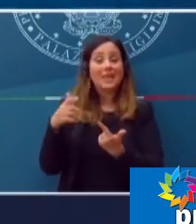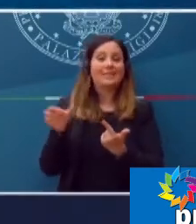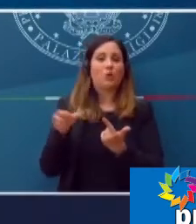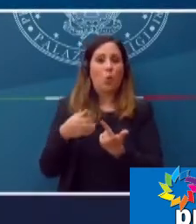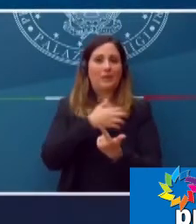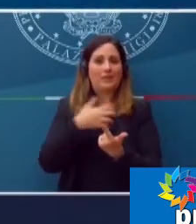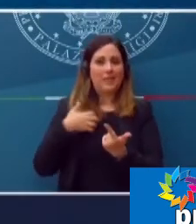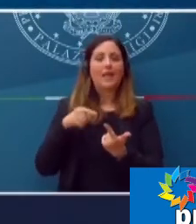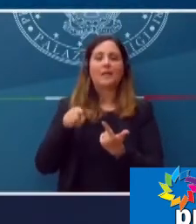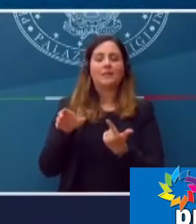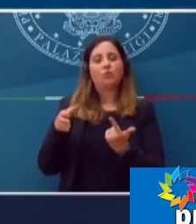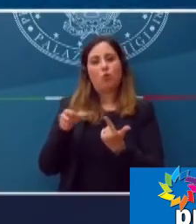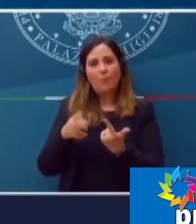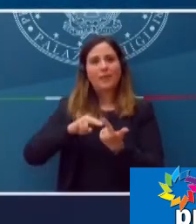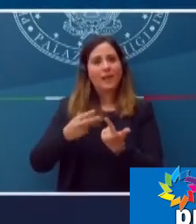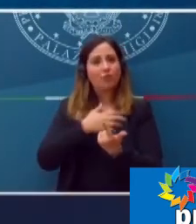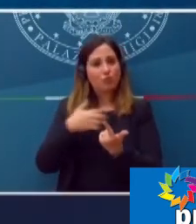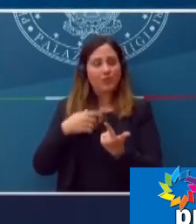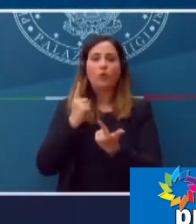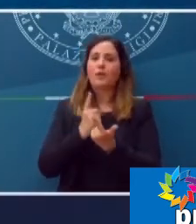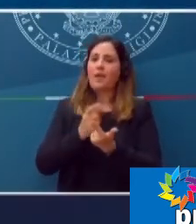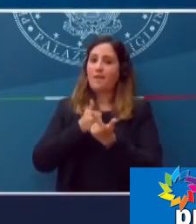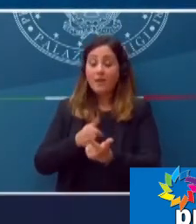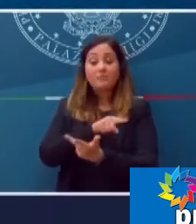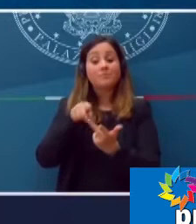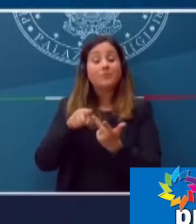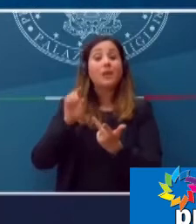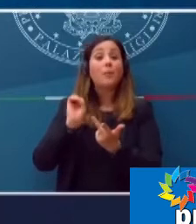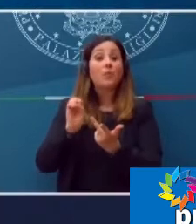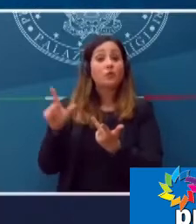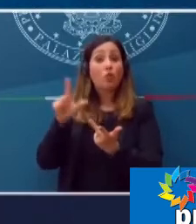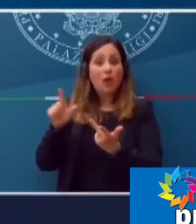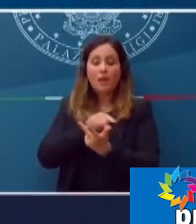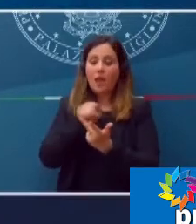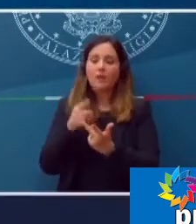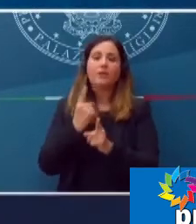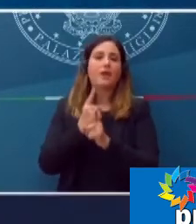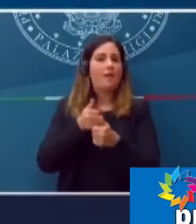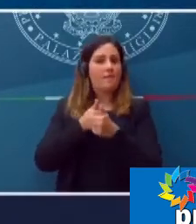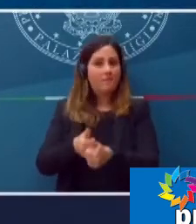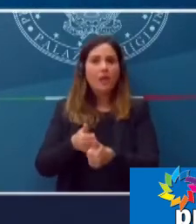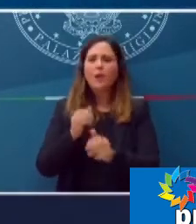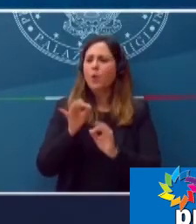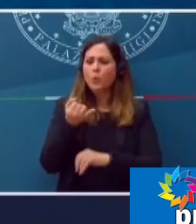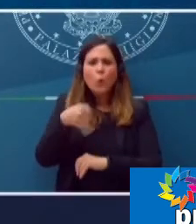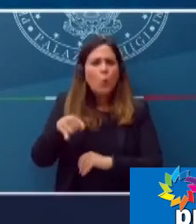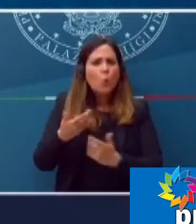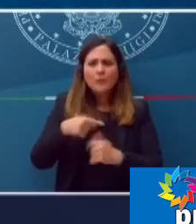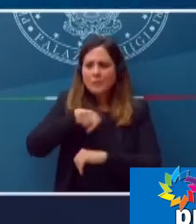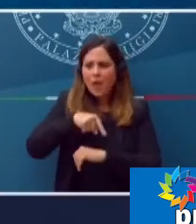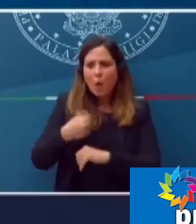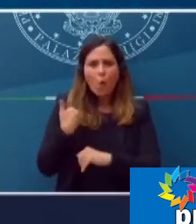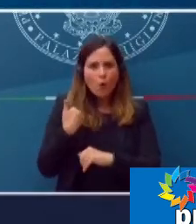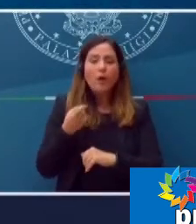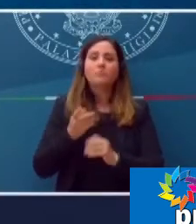Brusaferro in tutte le occasioni di incontro che ci sono state in queste ultime ore. La raccomandazione è usare il